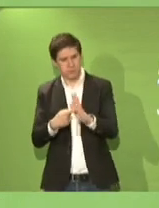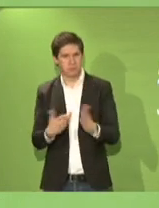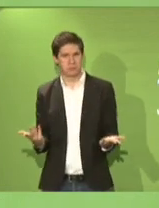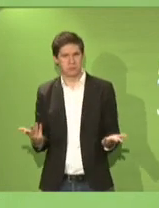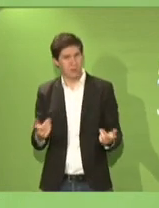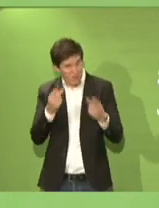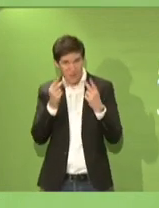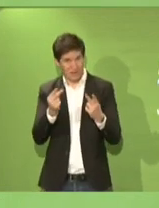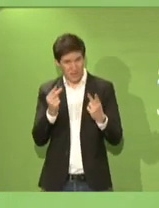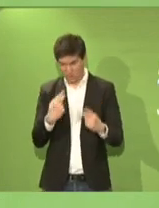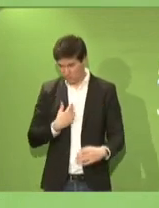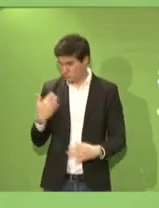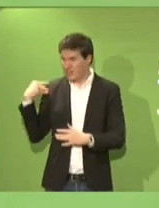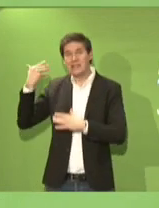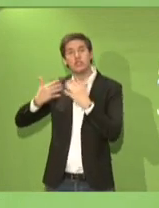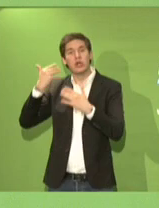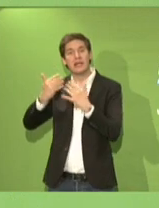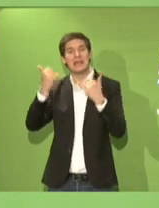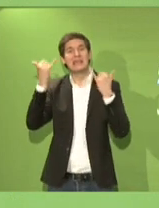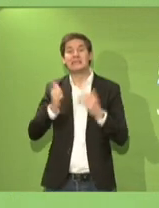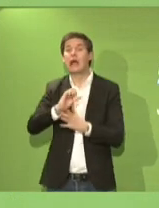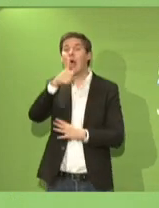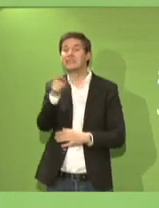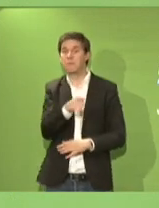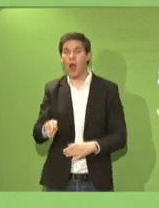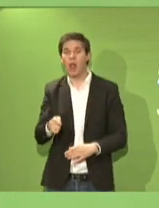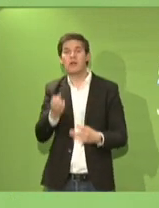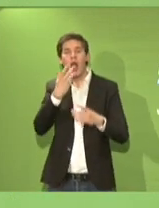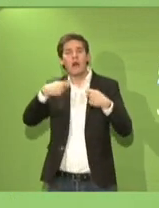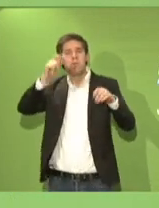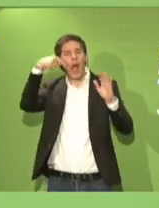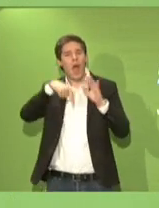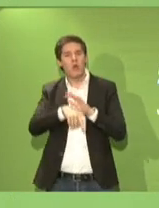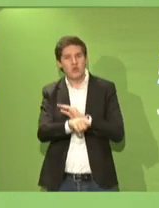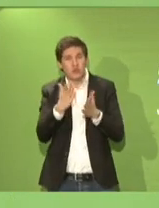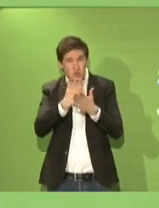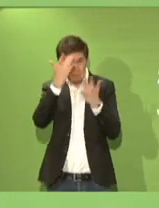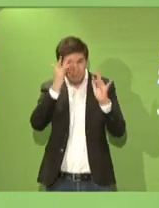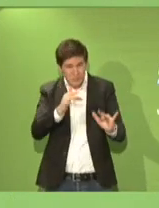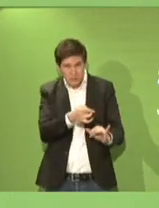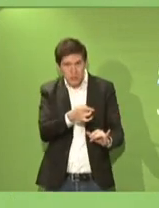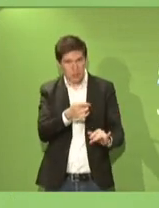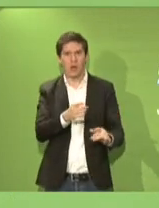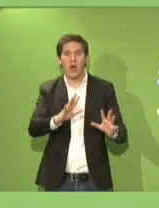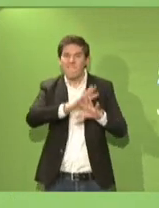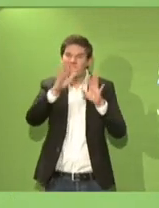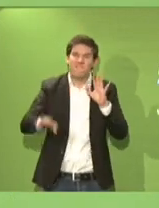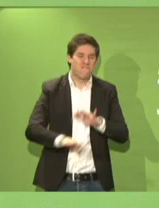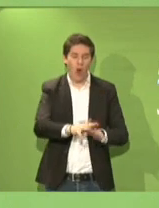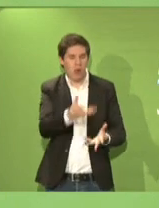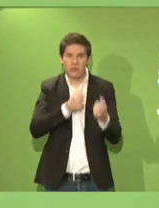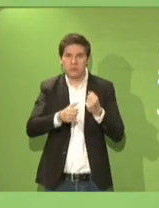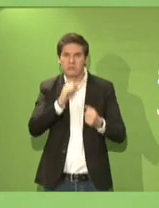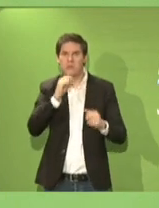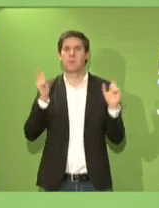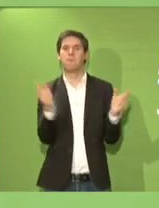und erstmals in der Geschichte, dass ein schon genehmigter Tagebau nicht ausgeschöpft, sondern eingeschränkt wird. Ich war